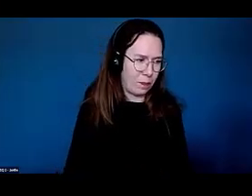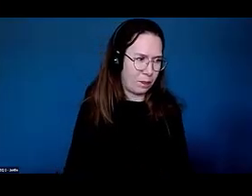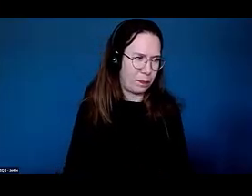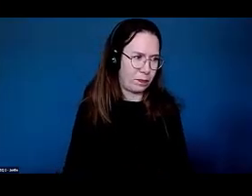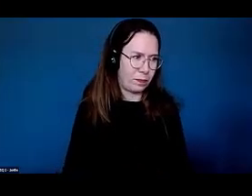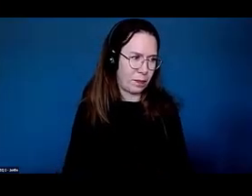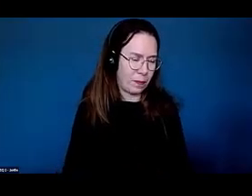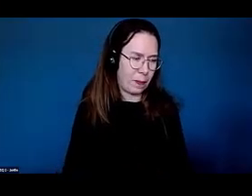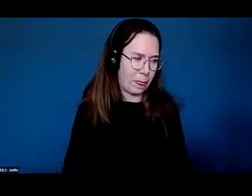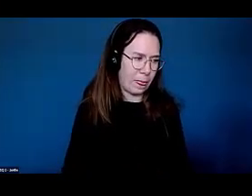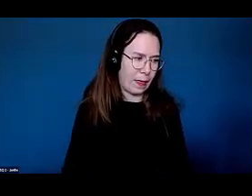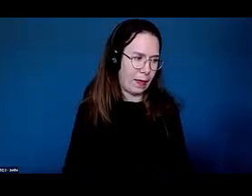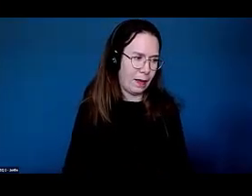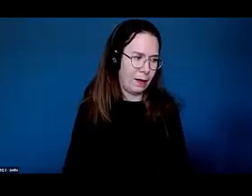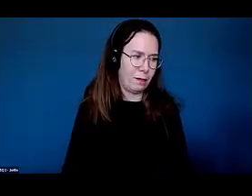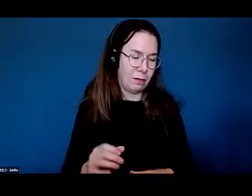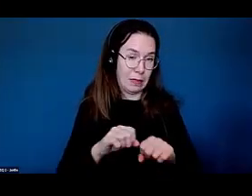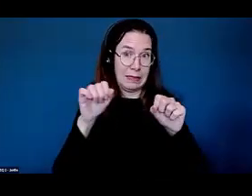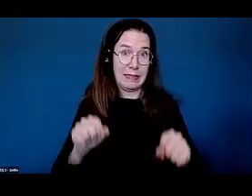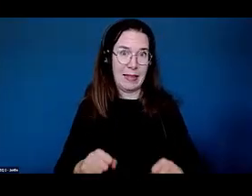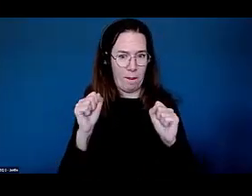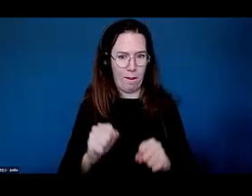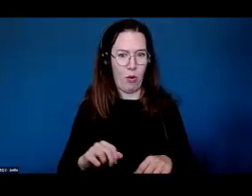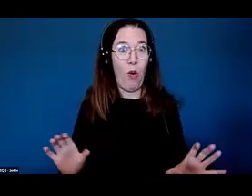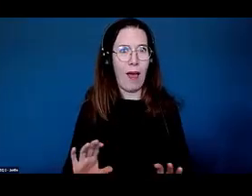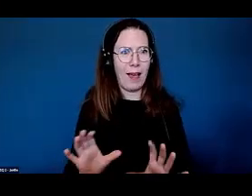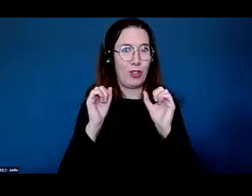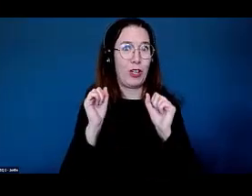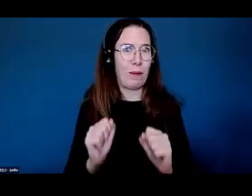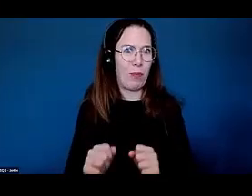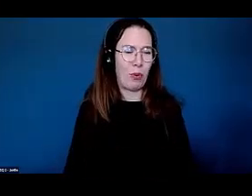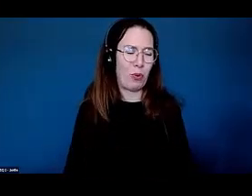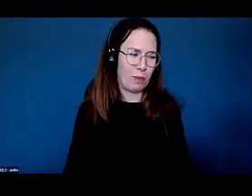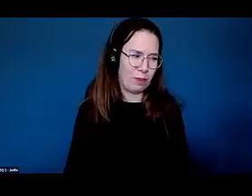constante ici au sein de ce système qui avons finalement la capacité d'agir.